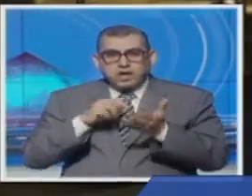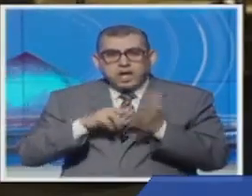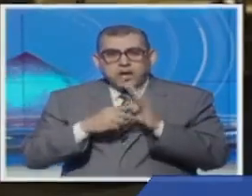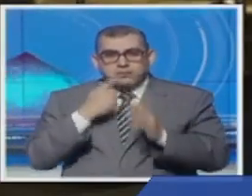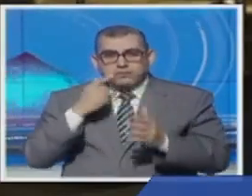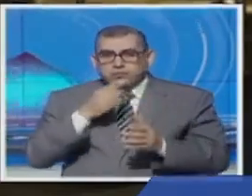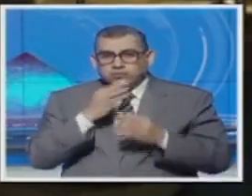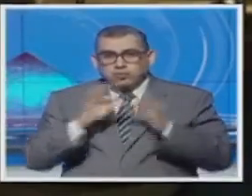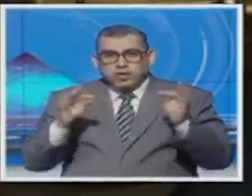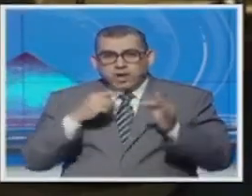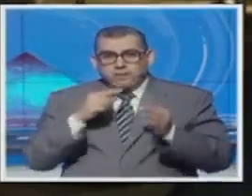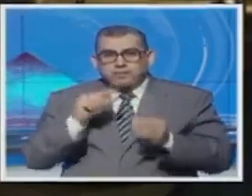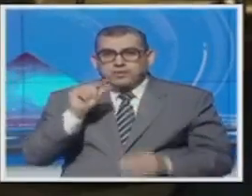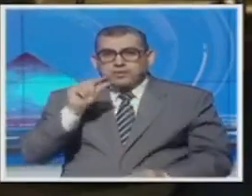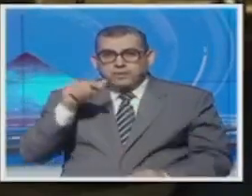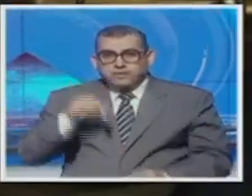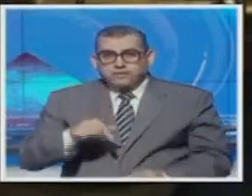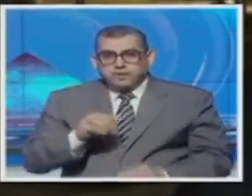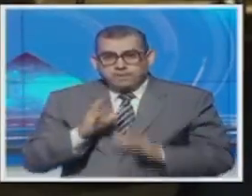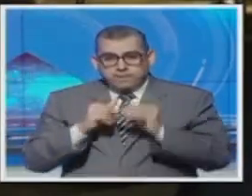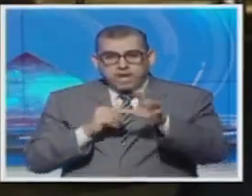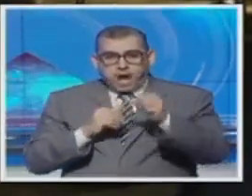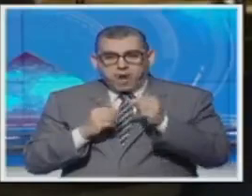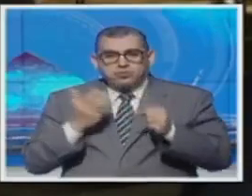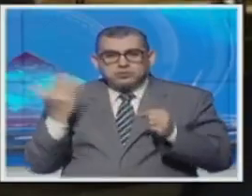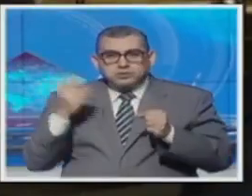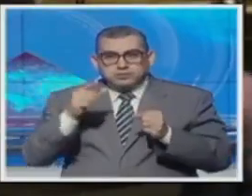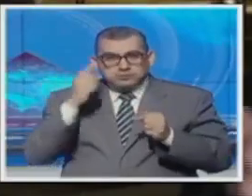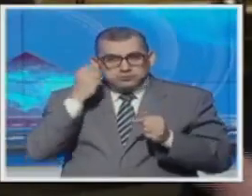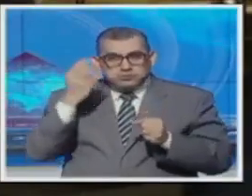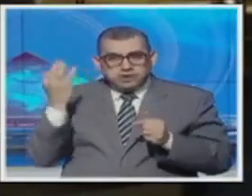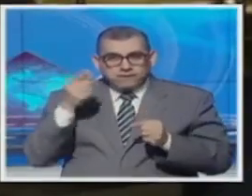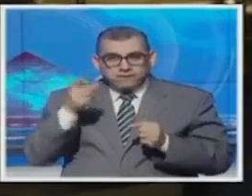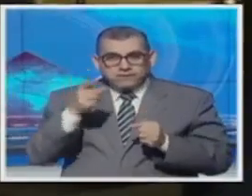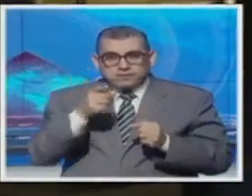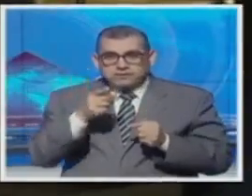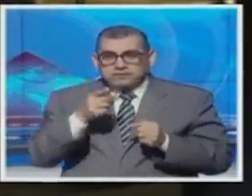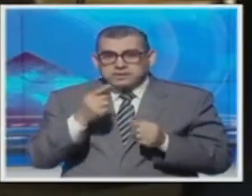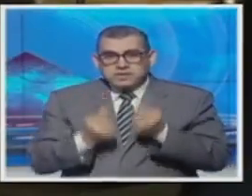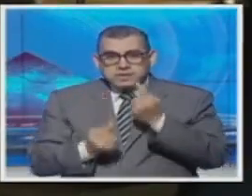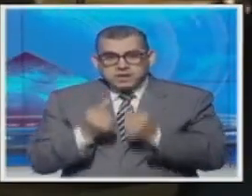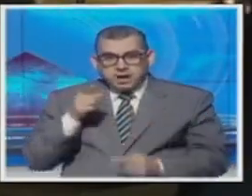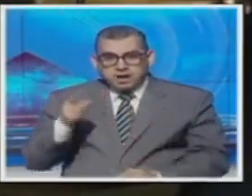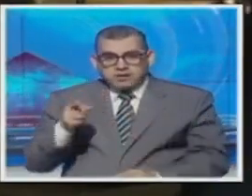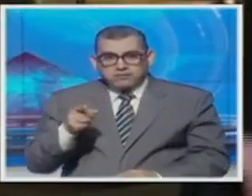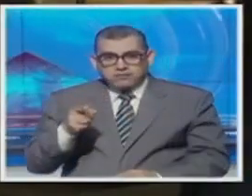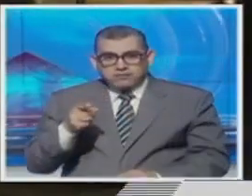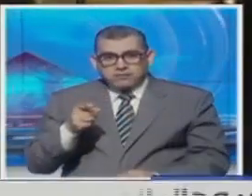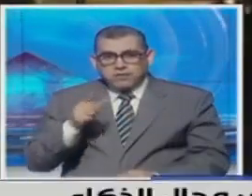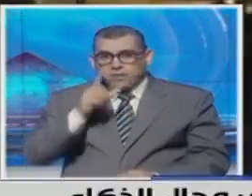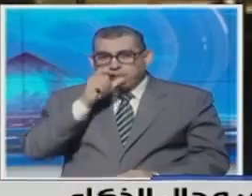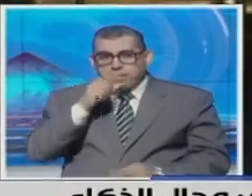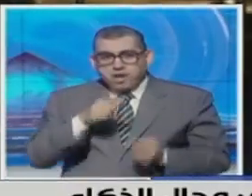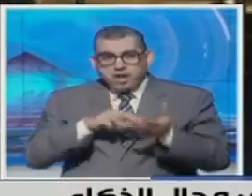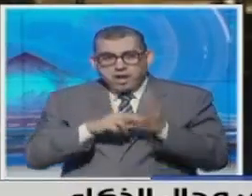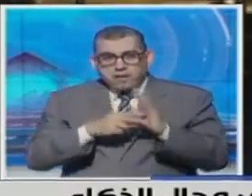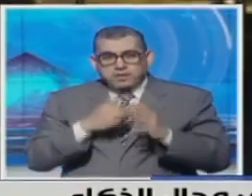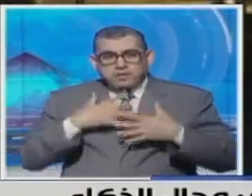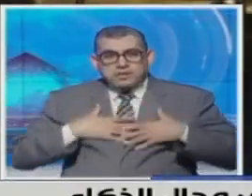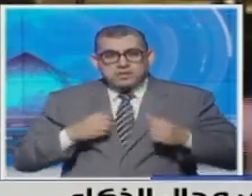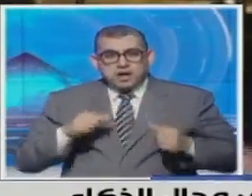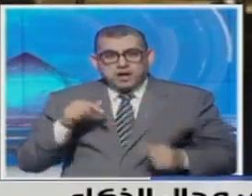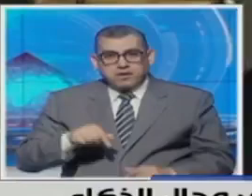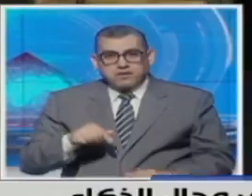واقعية في تطبيقات مصر في امس الحاجة اليها، زي الزراعة، زي الموارد المائية، زي الصحة،